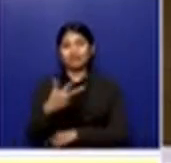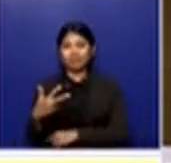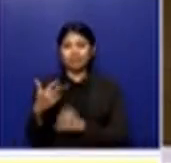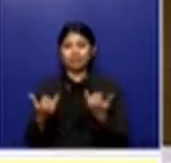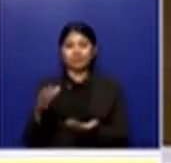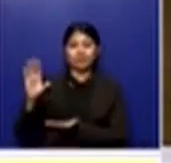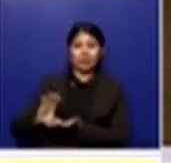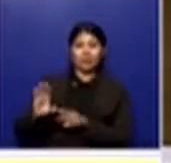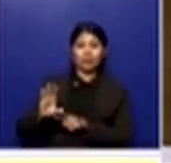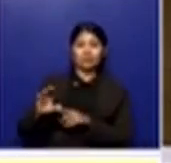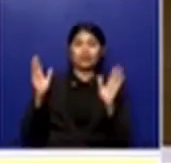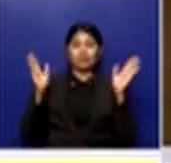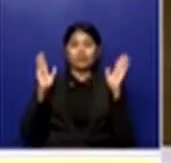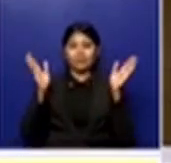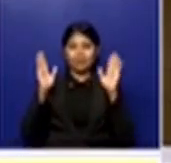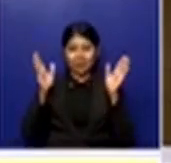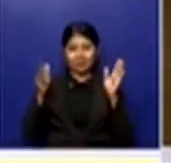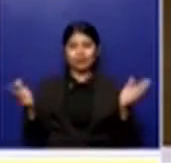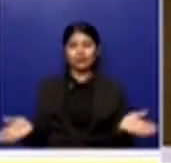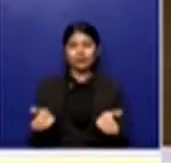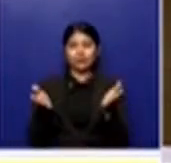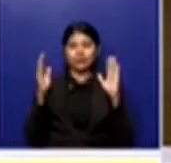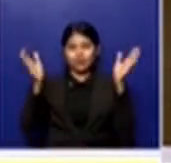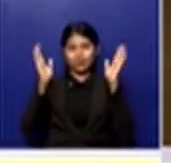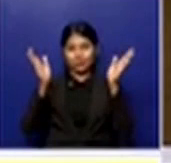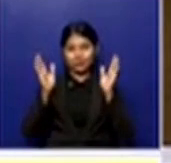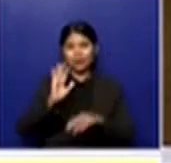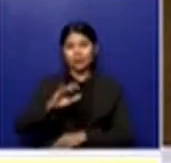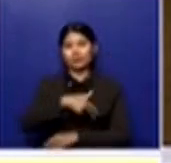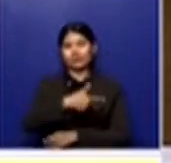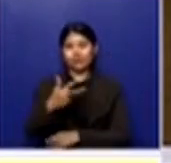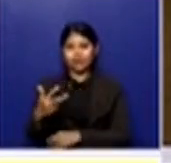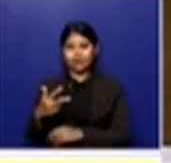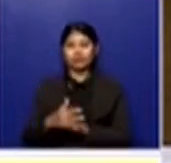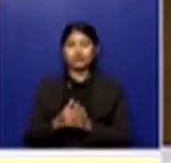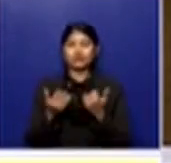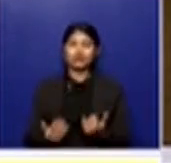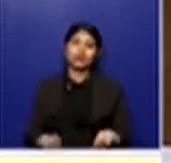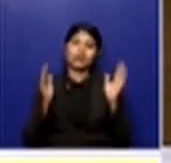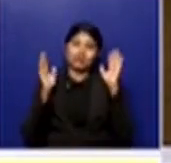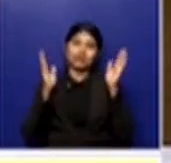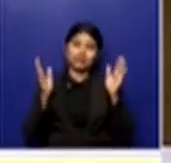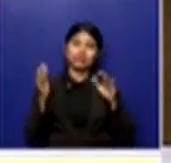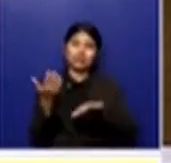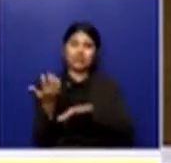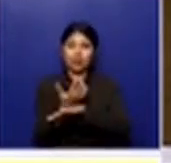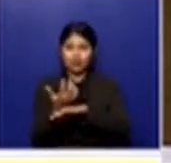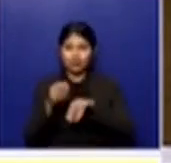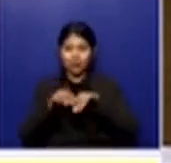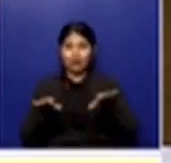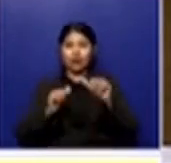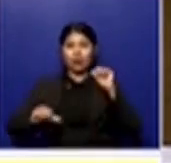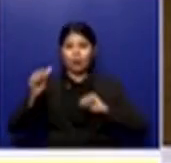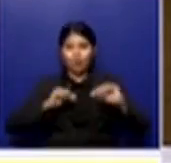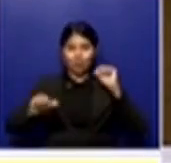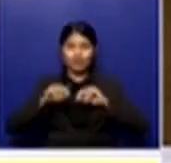ป็นงบที่เราเรียกว่างบออนกราวในการเสริมงานสื่อสารของไทย PBS แล้วก็โปรโมตรายการใหญ่บางรายการเช่นละ